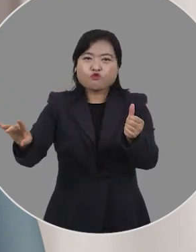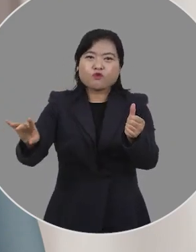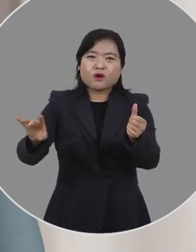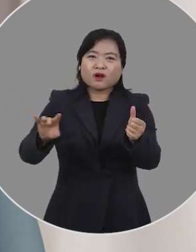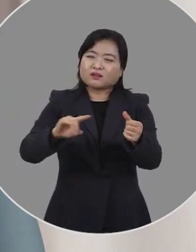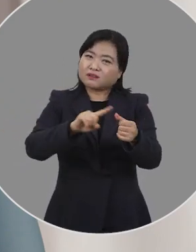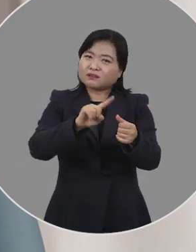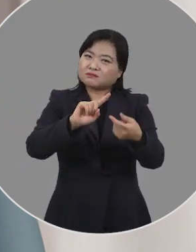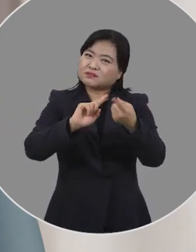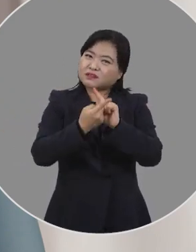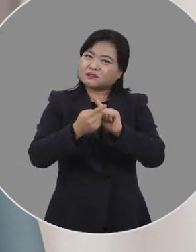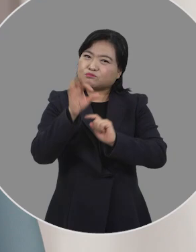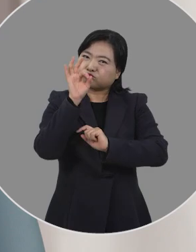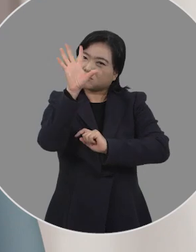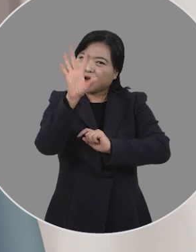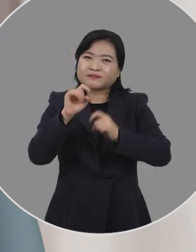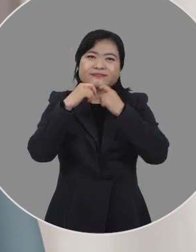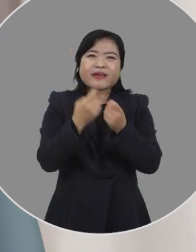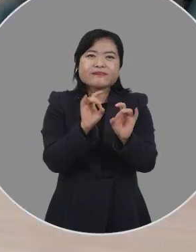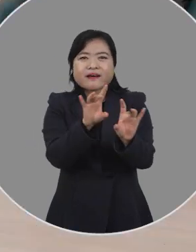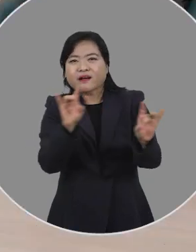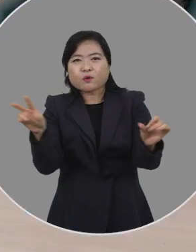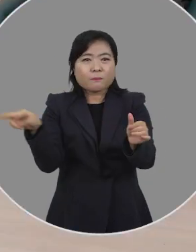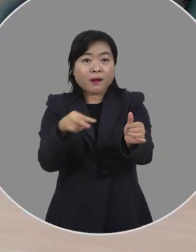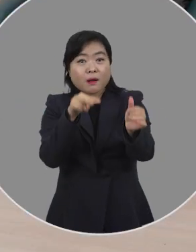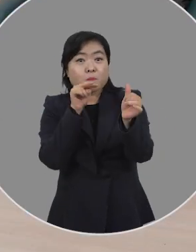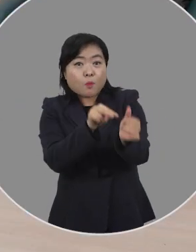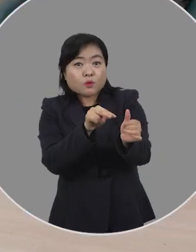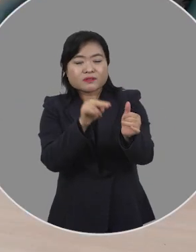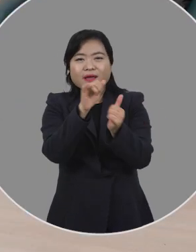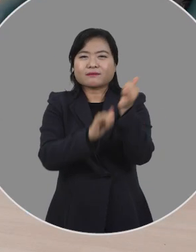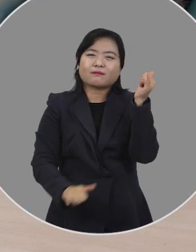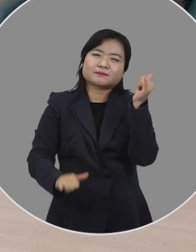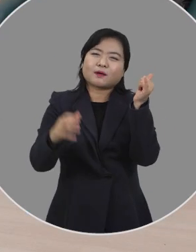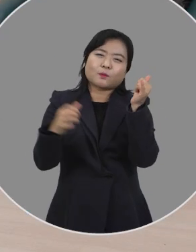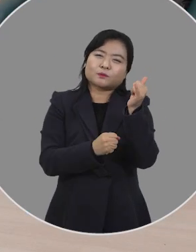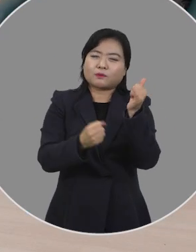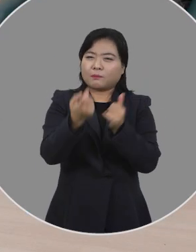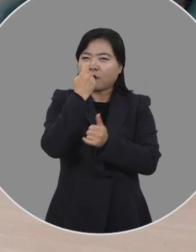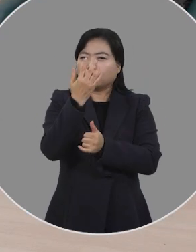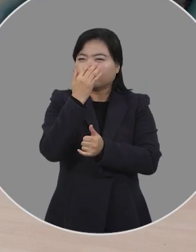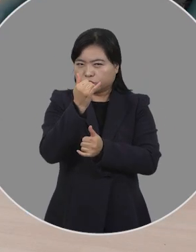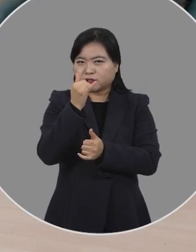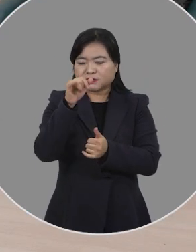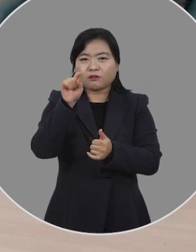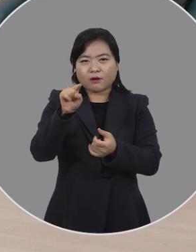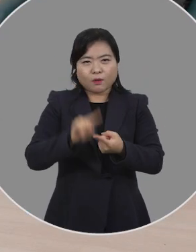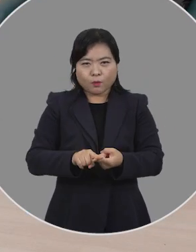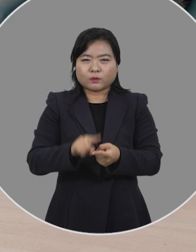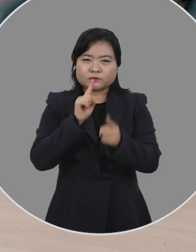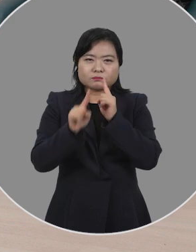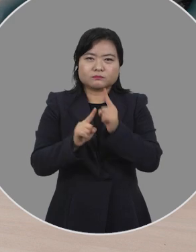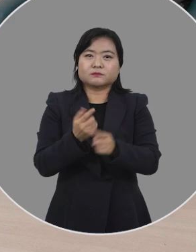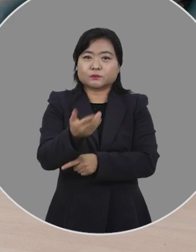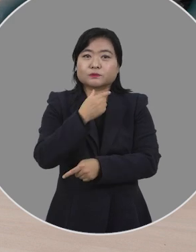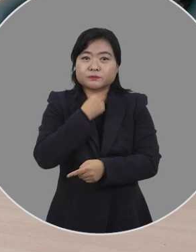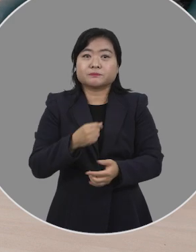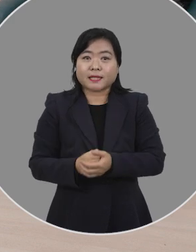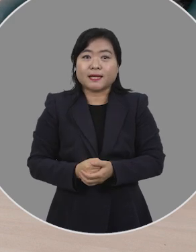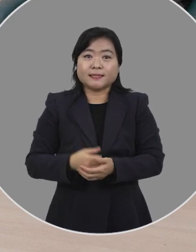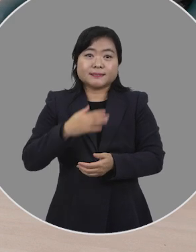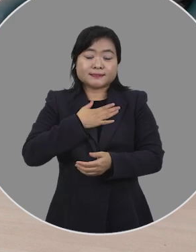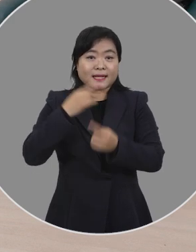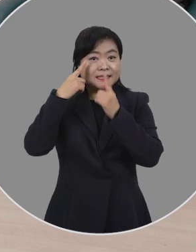개인으로 바라보주는 이런 것이야말로 정말로 역사로부터 얻을 수 있는 교훈이 아닐까라는 말씀 한번 드려봅니다. 제가